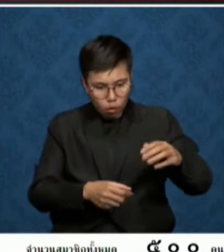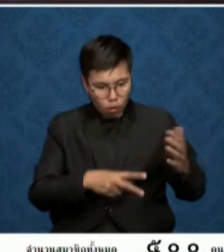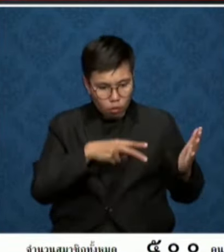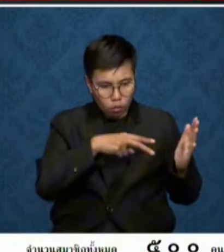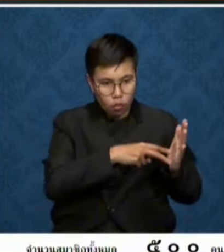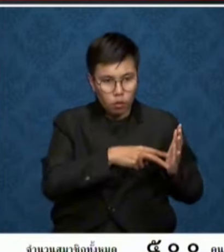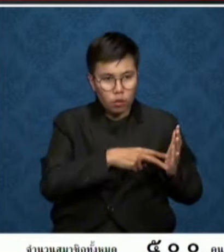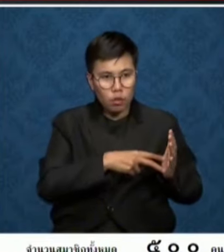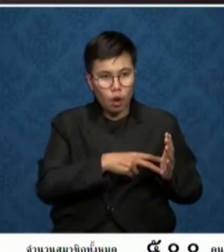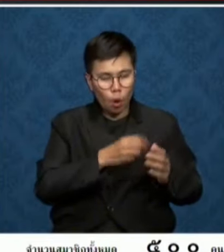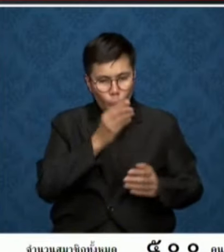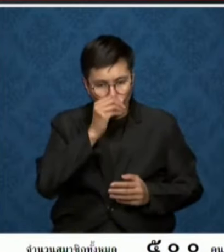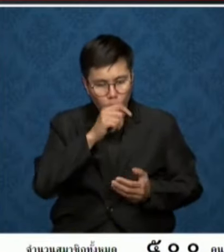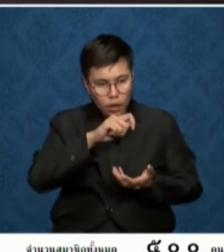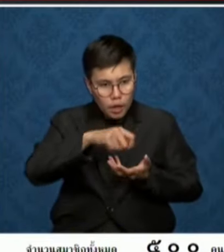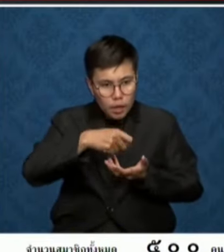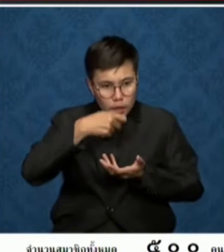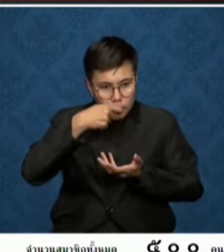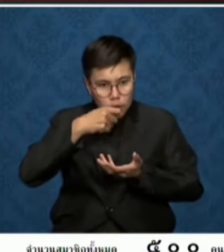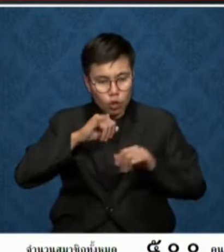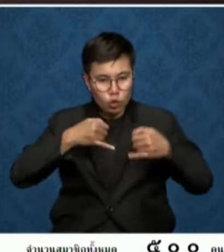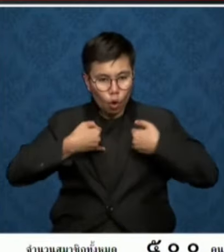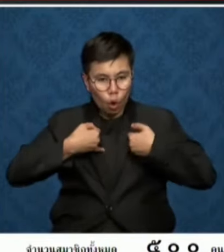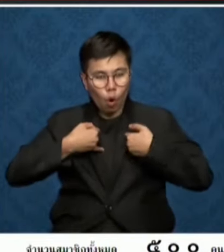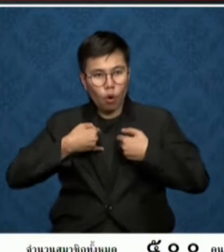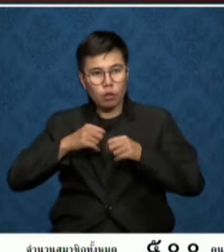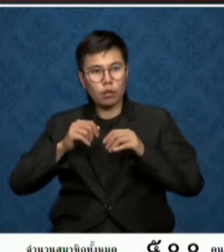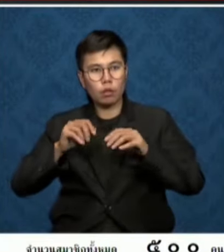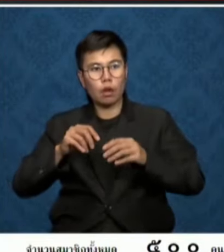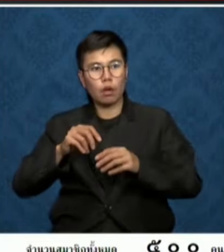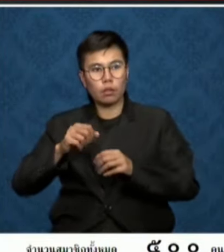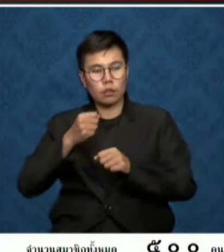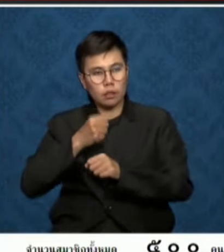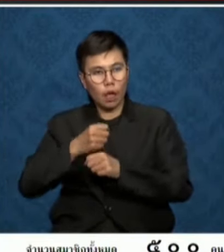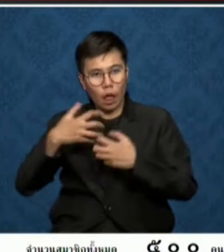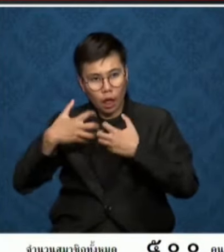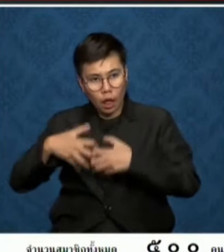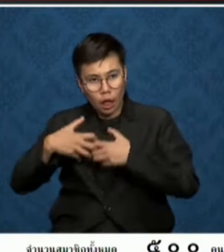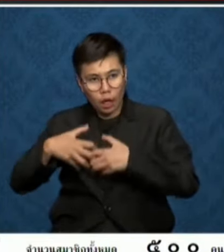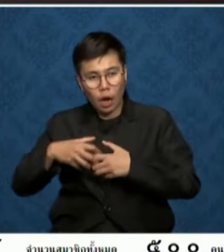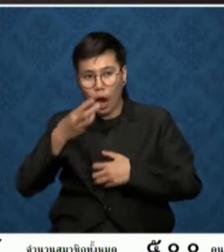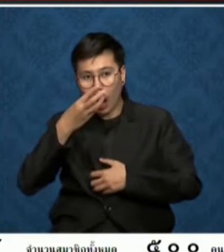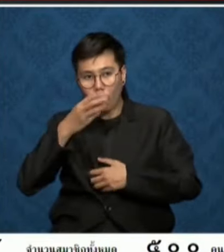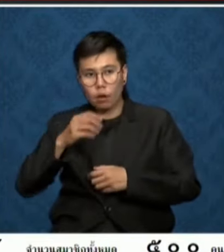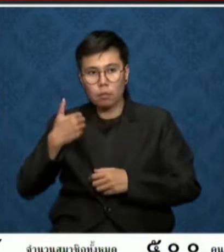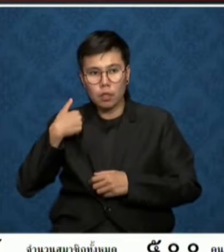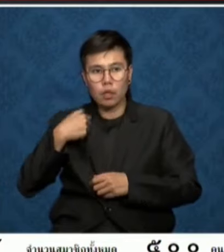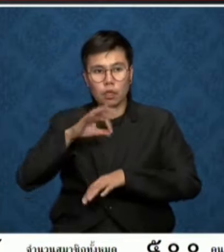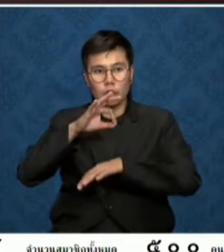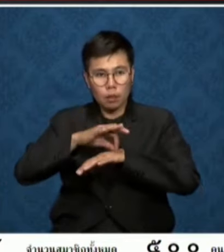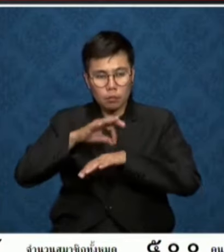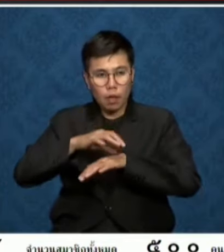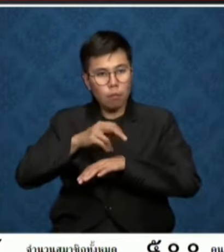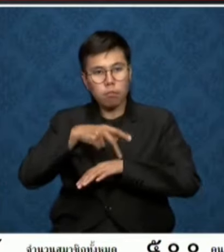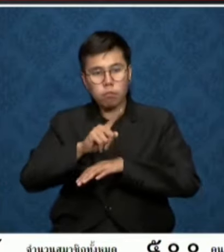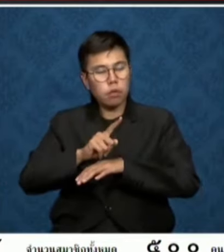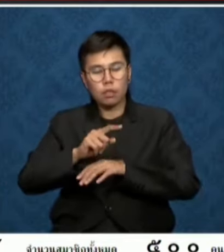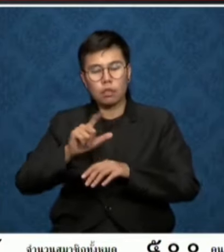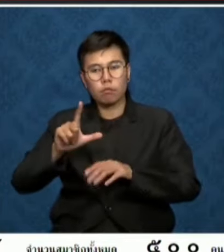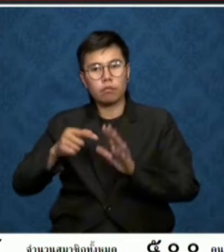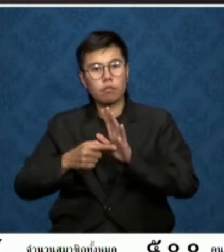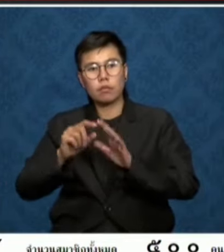งผมทั้งเจ้าของโรงสีนะครับทั้งอธิบดีทั้งปลัดนะครับแล้วก็ทั้งผู้มกับที่ตรวจดูทุกค